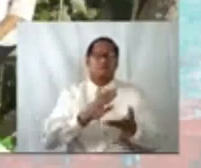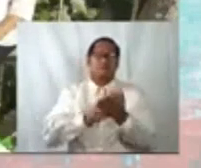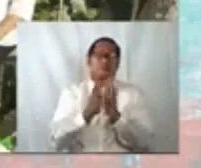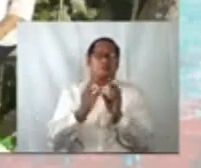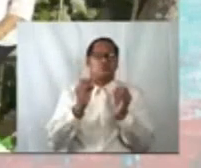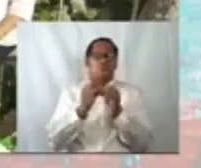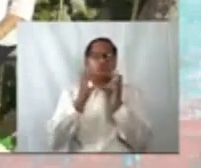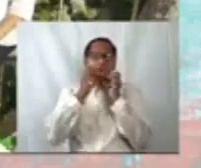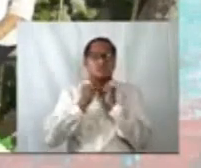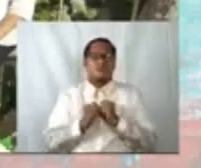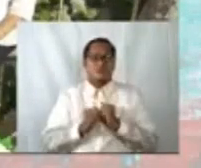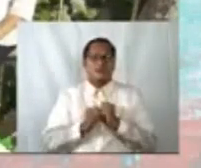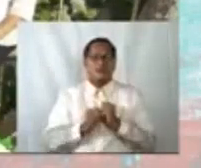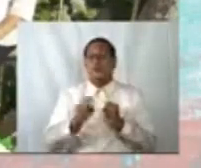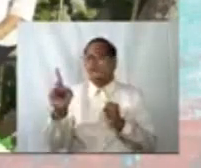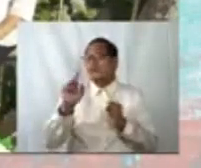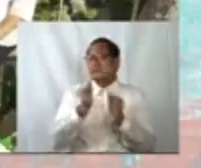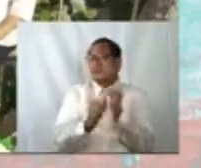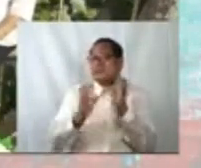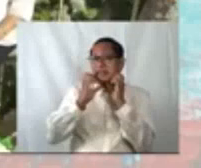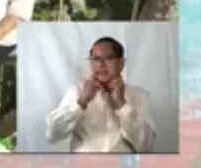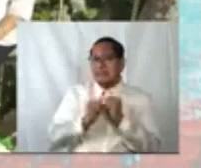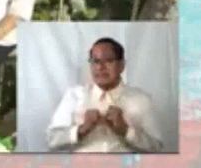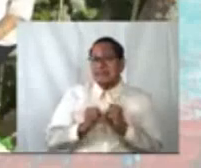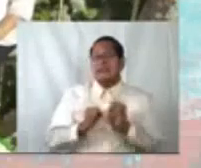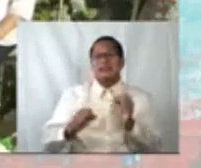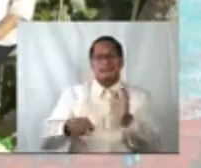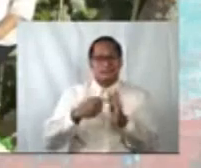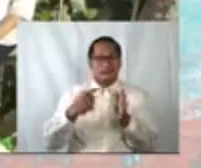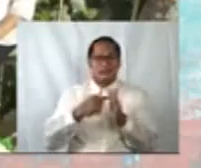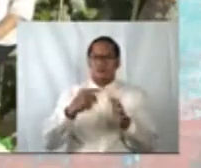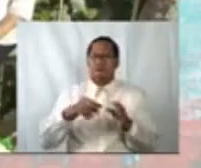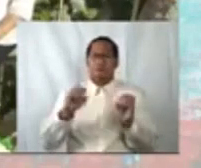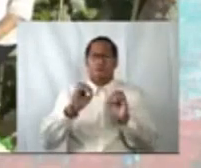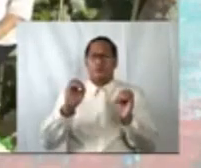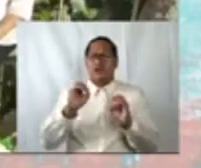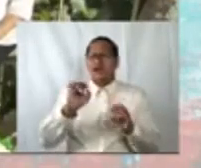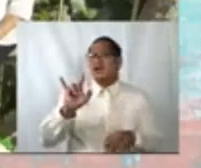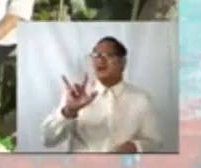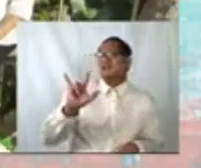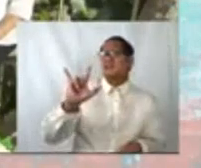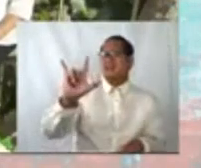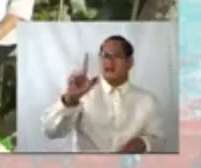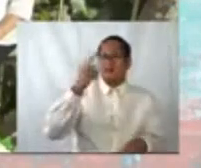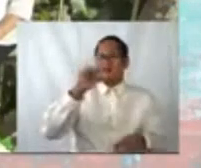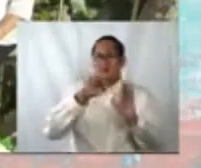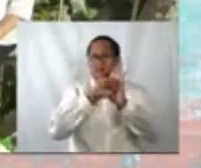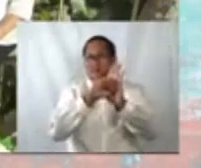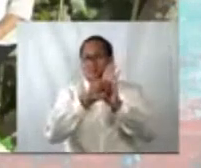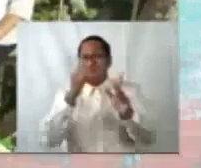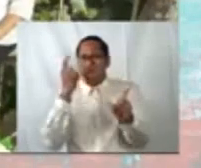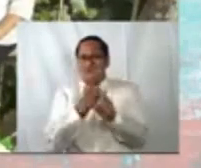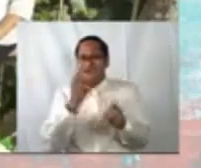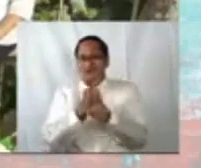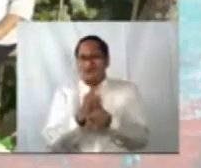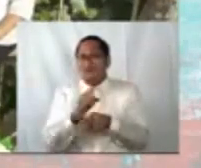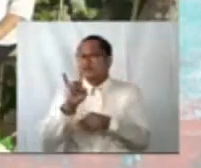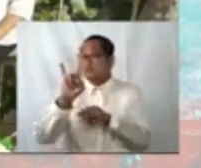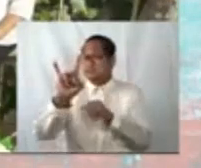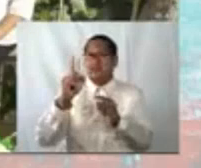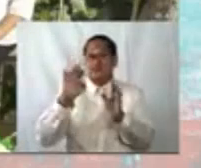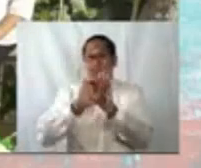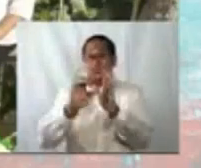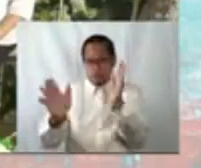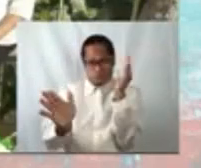yung pagiging practical? Hindi natin minamahal ang ating mga simbolo. Diba? Simbolo yan eh, bandila,